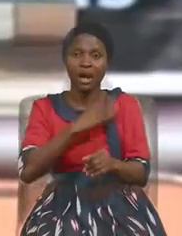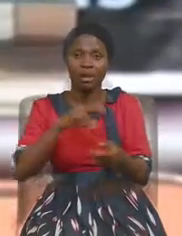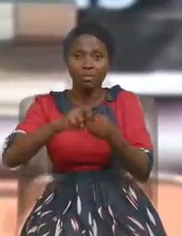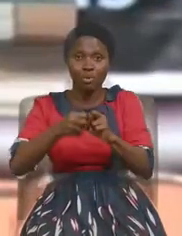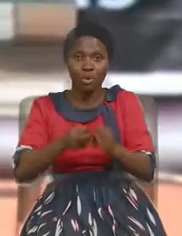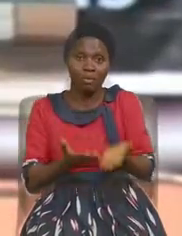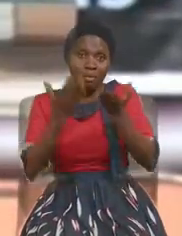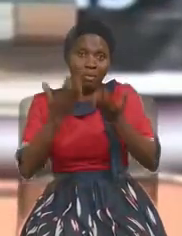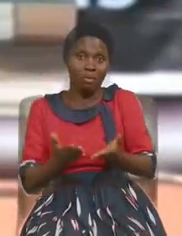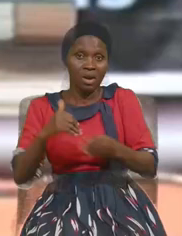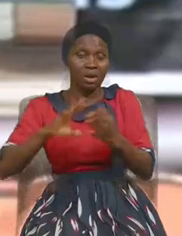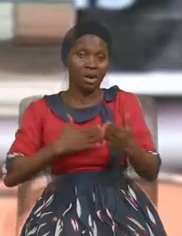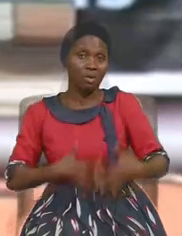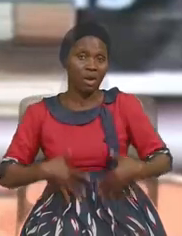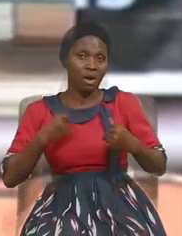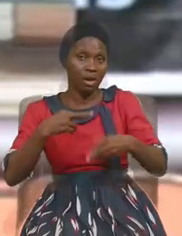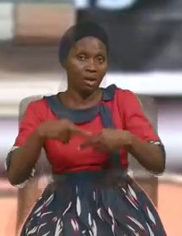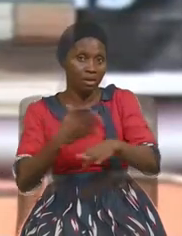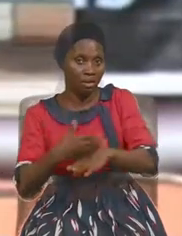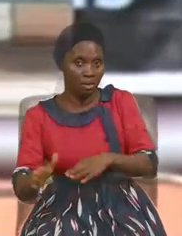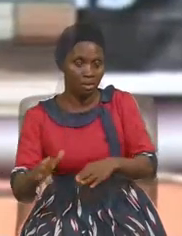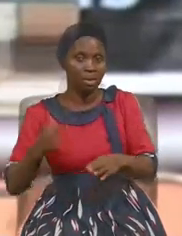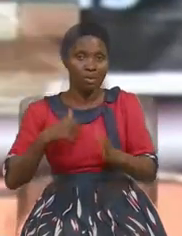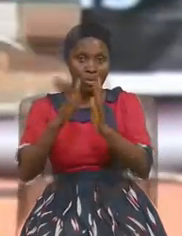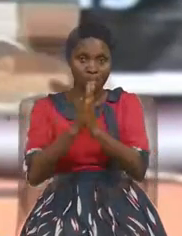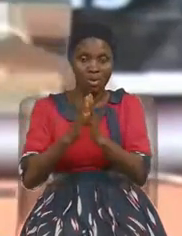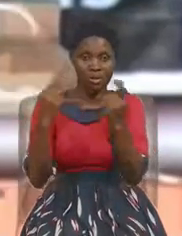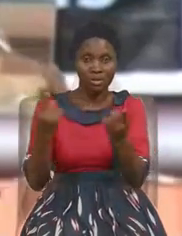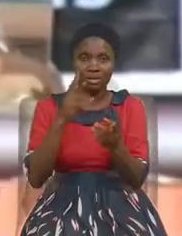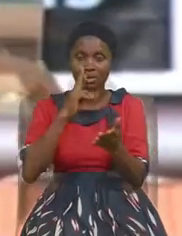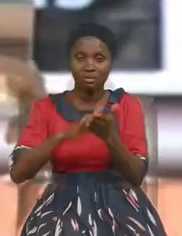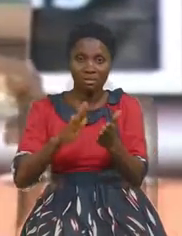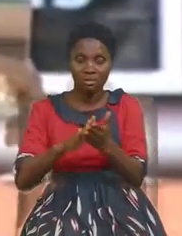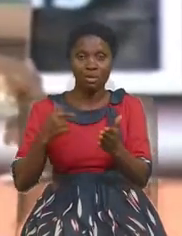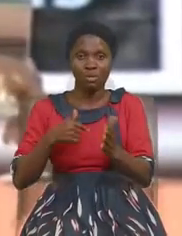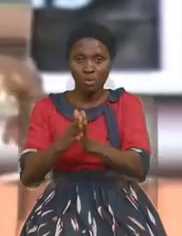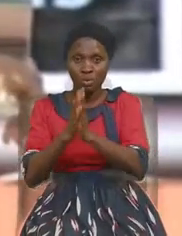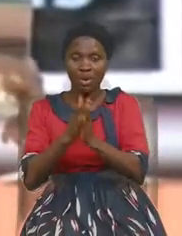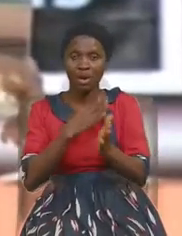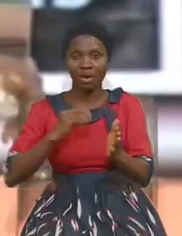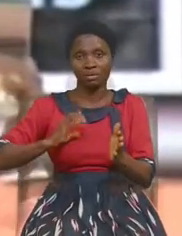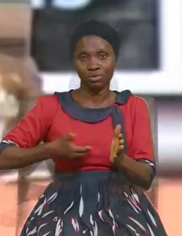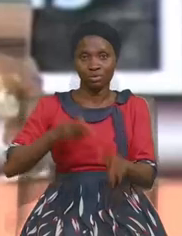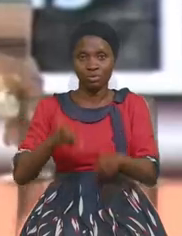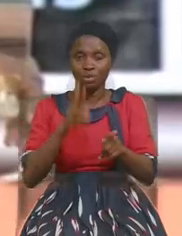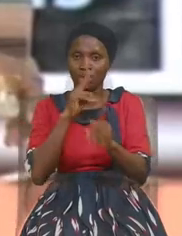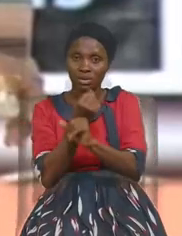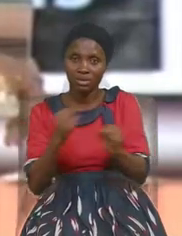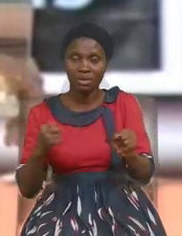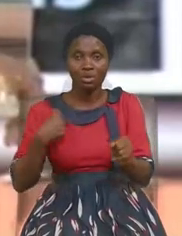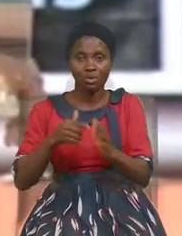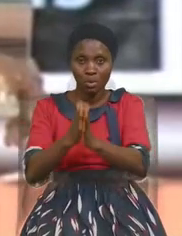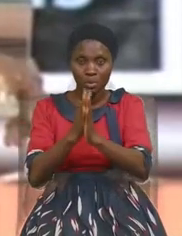Nous prions et les péchés sont pardonnés. Nous prions pour que les âmes soient sauvées. Nous prions. Les croyants